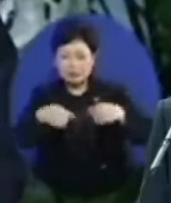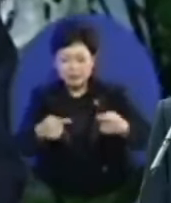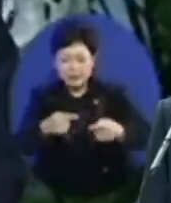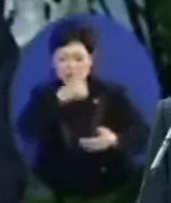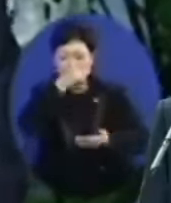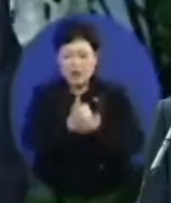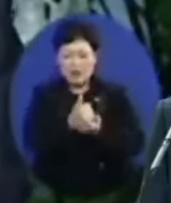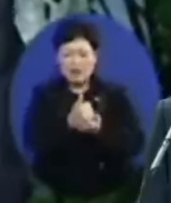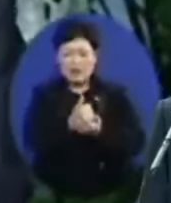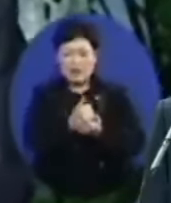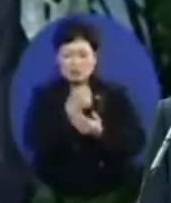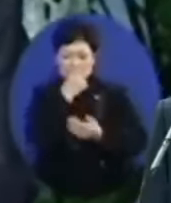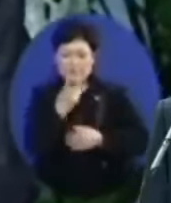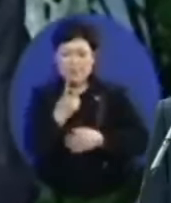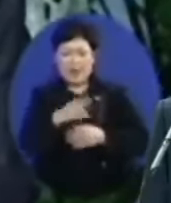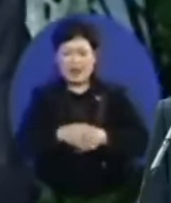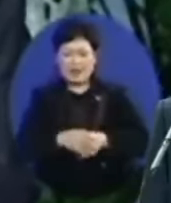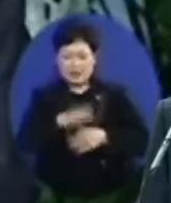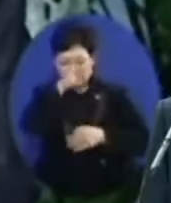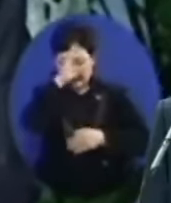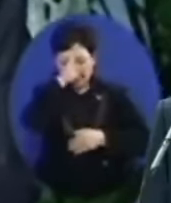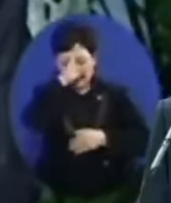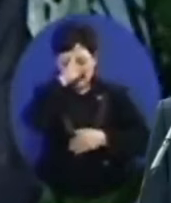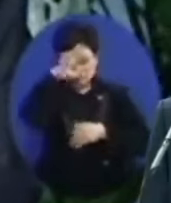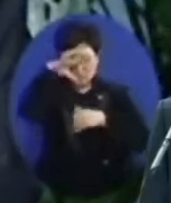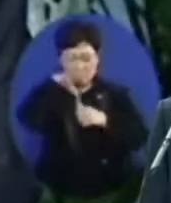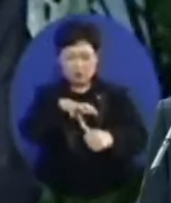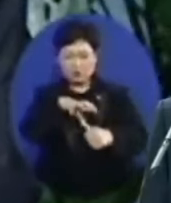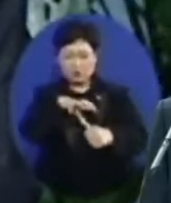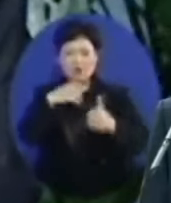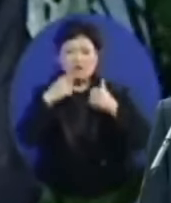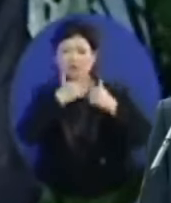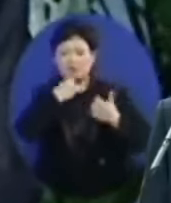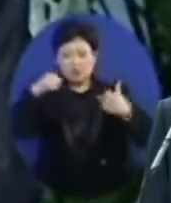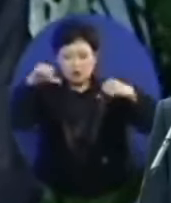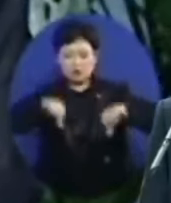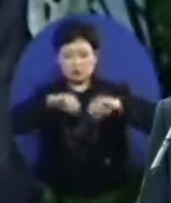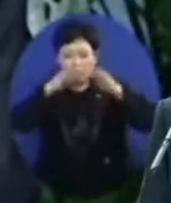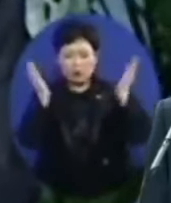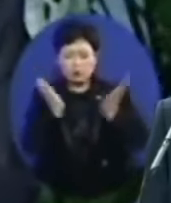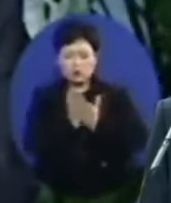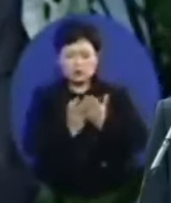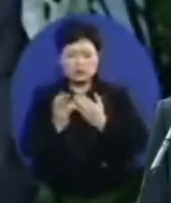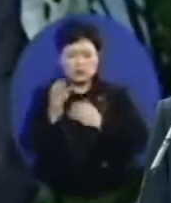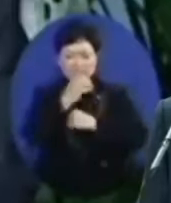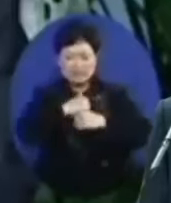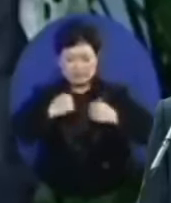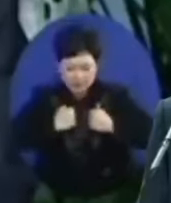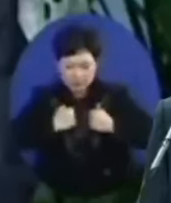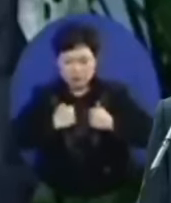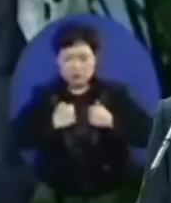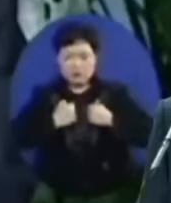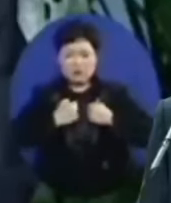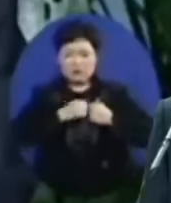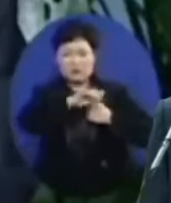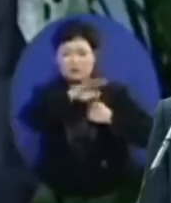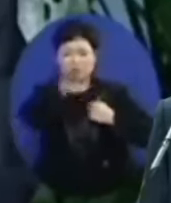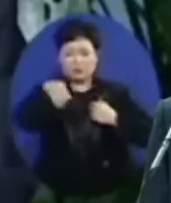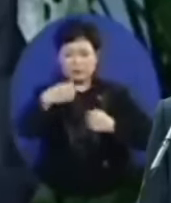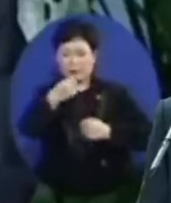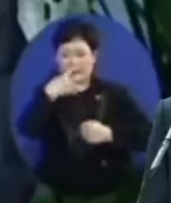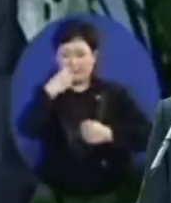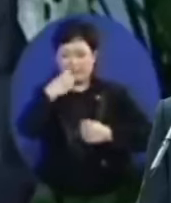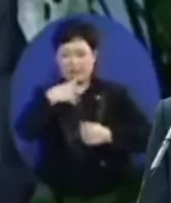죄와 부패와 질병과 저주와 죽음을 다 짊어졌었습니다. 그리고 우리 보고 하는 말이 너 짐을 내게